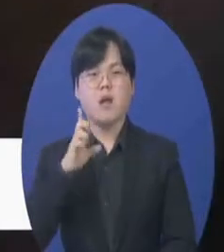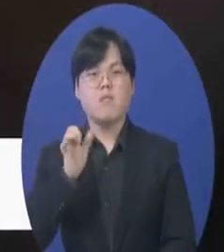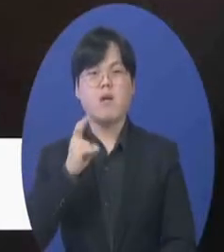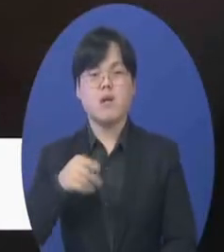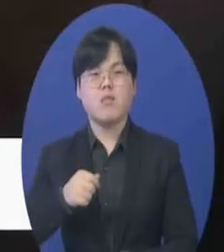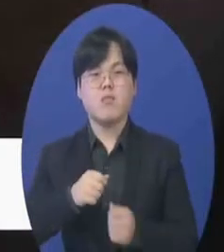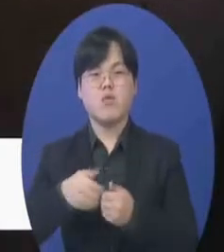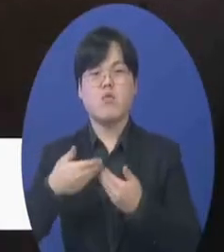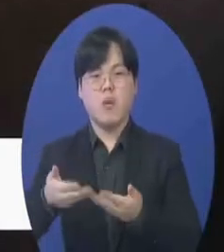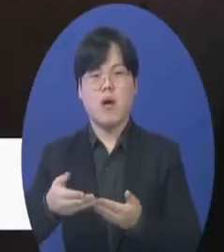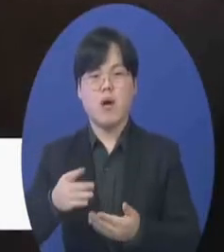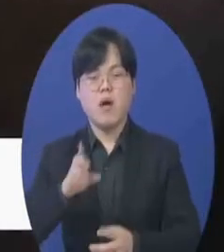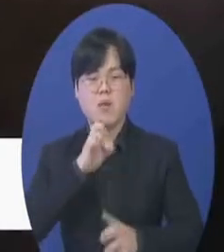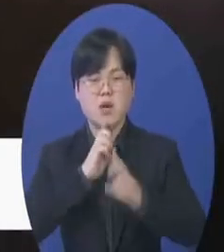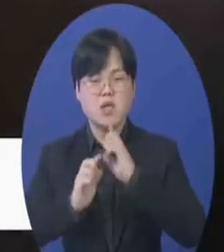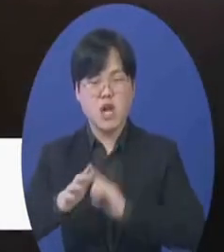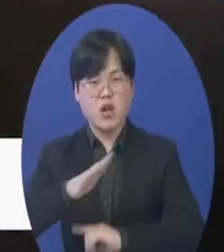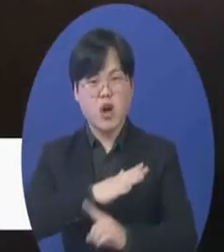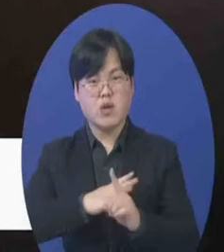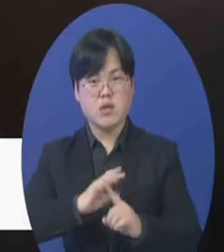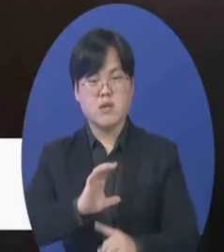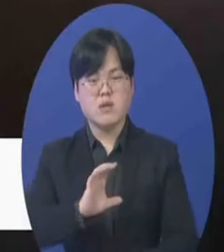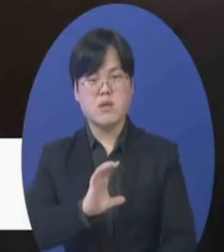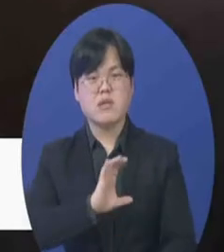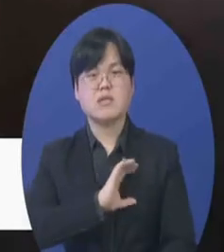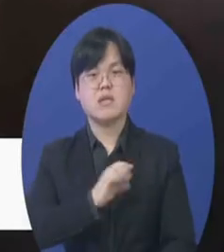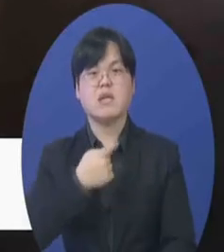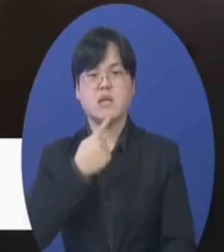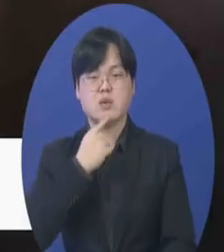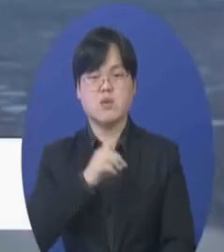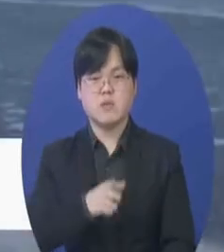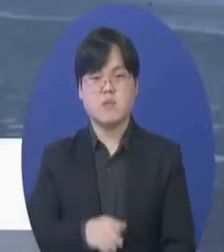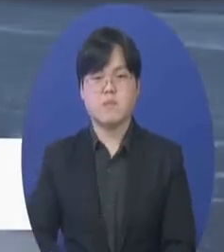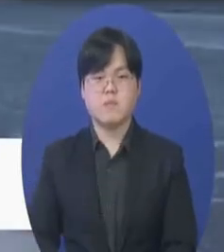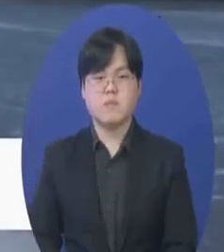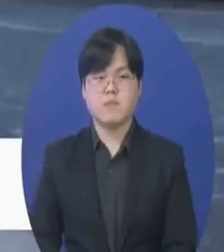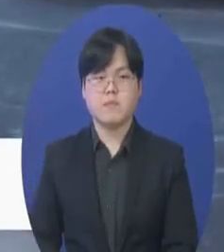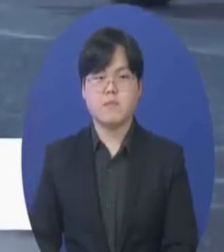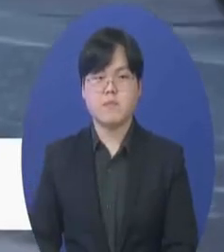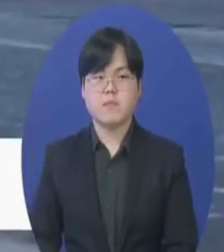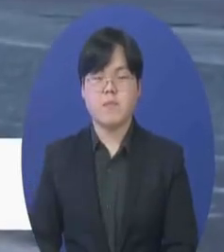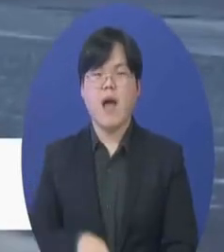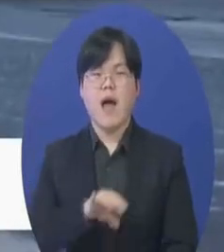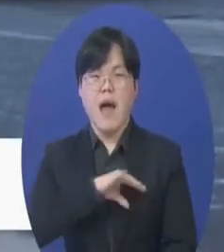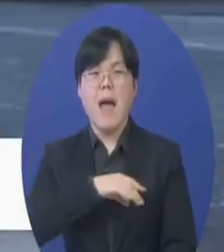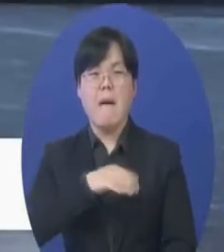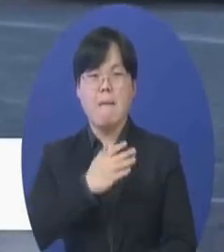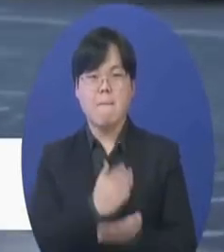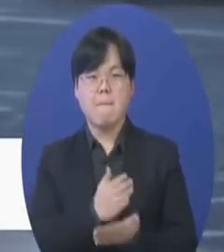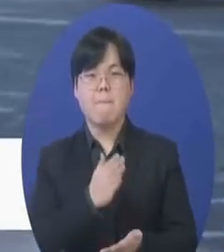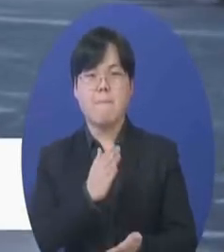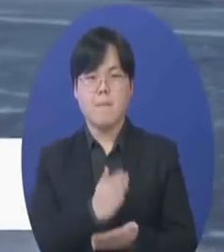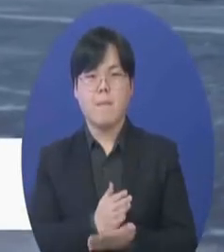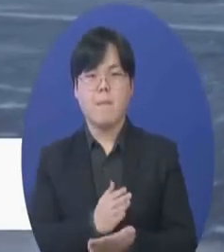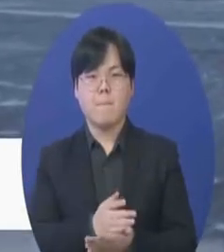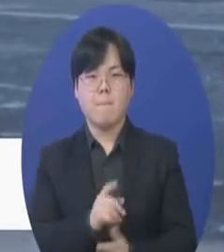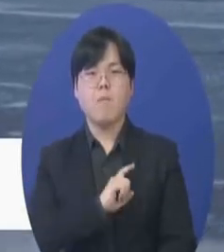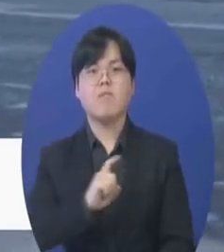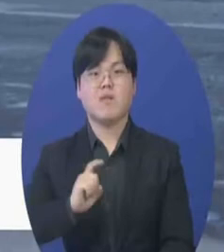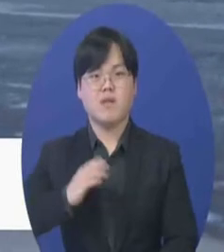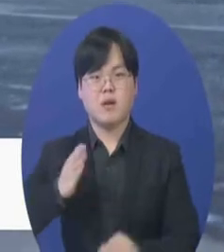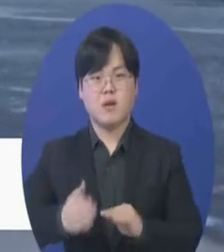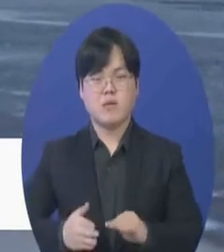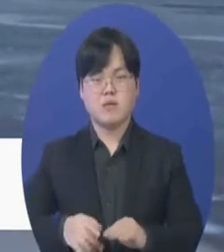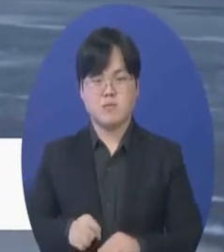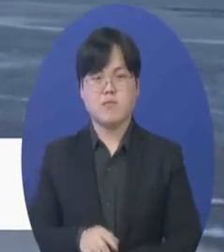байгаадаа сэтгэл зүйн хувьд айцтай явдаг тухай ярьж байлаа. Айц байлгүй яах вэ? Хатар заран би